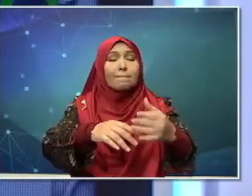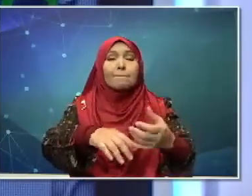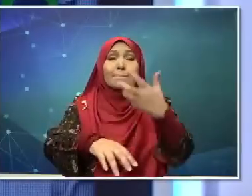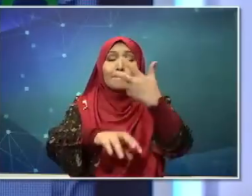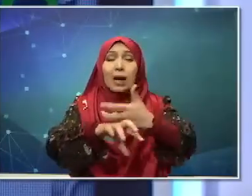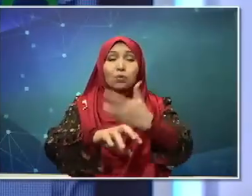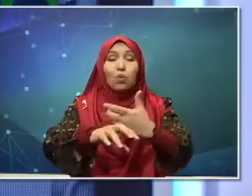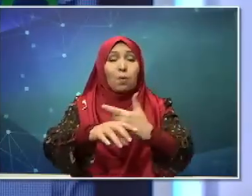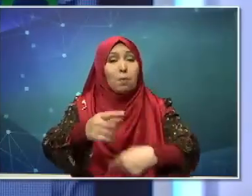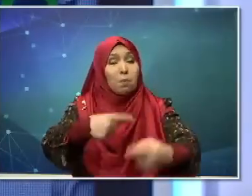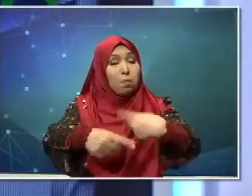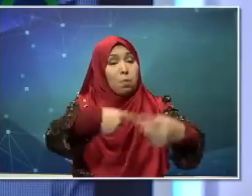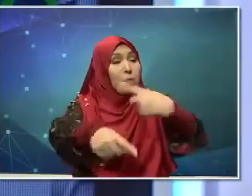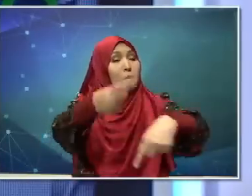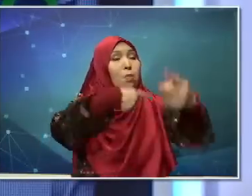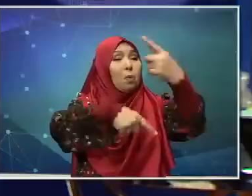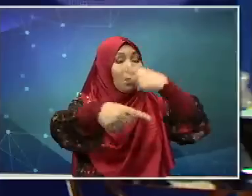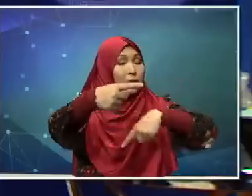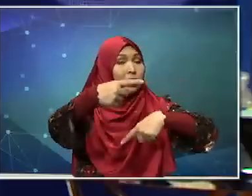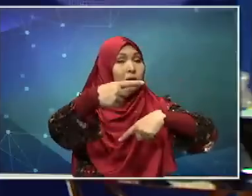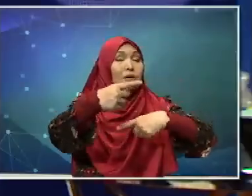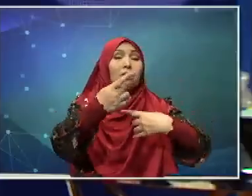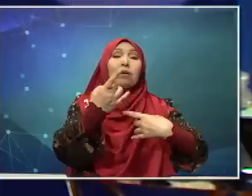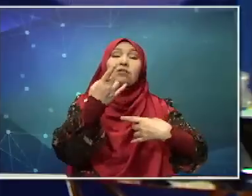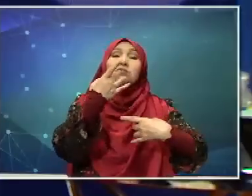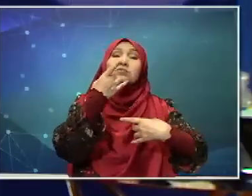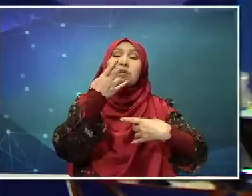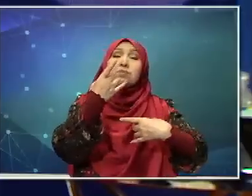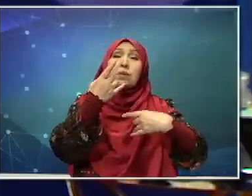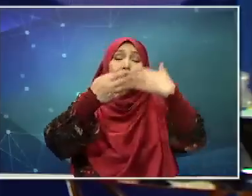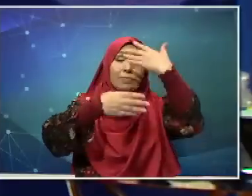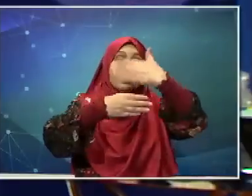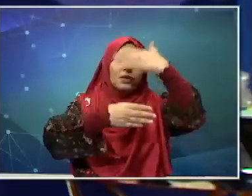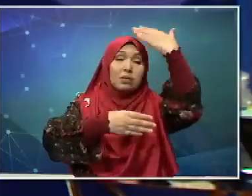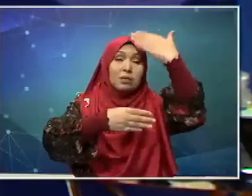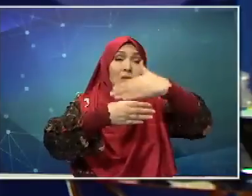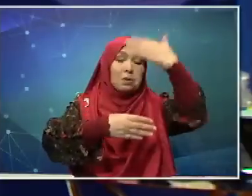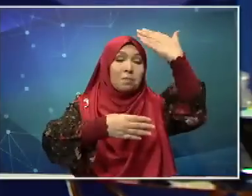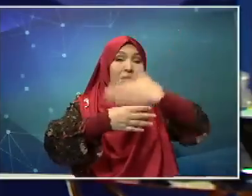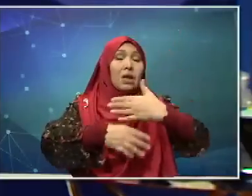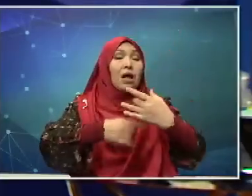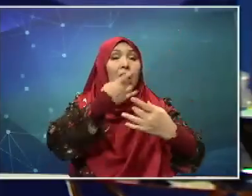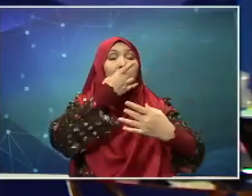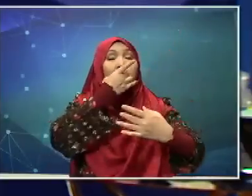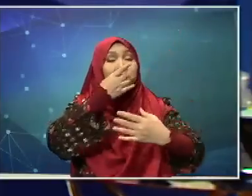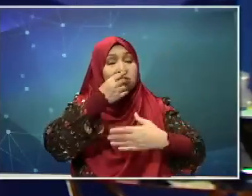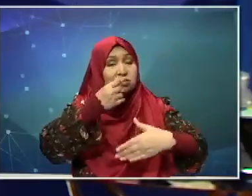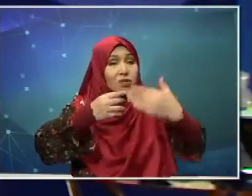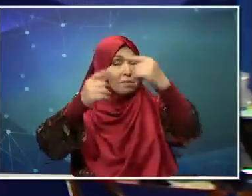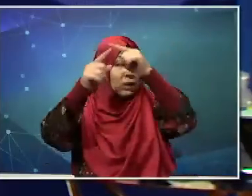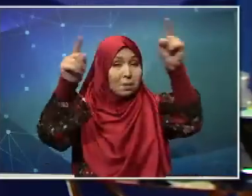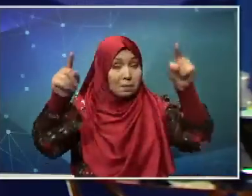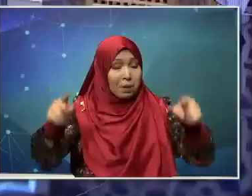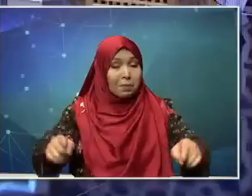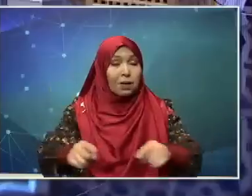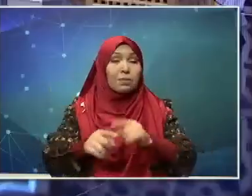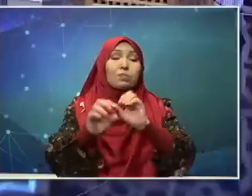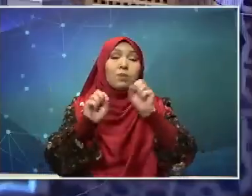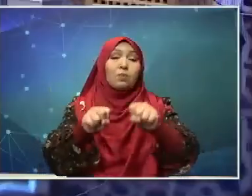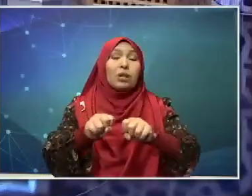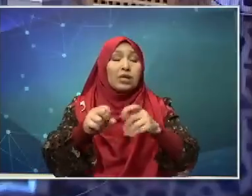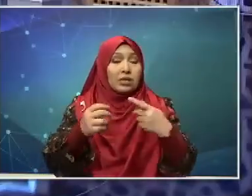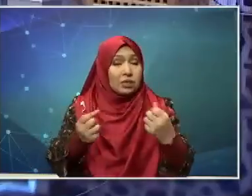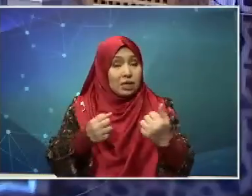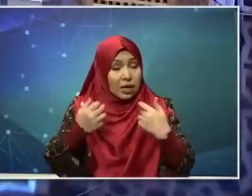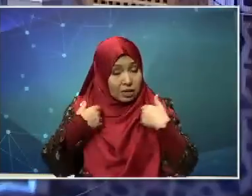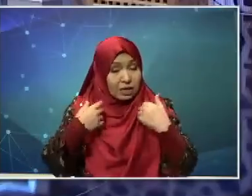pusat planting ke izin kepada kita punya tingkat ataupun komen tuh Mudah Saja Kyuhyun hanya menggeleng ada kita